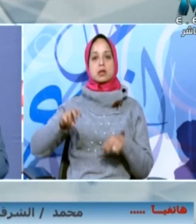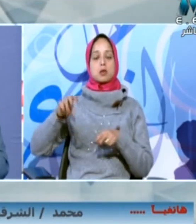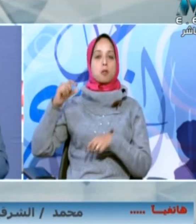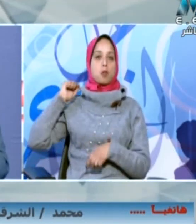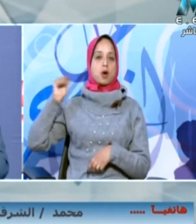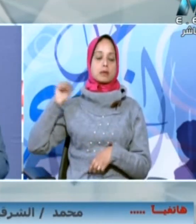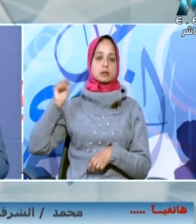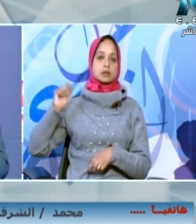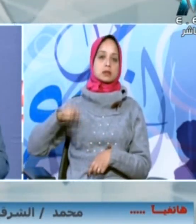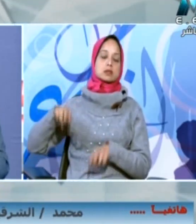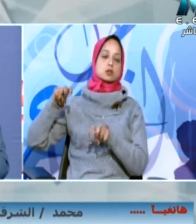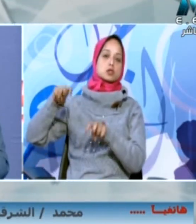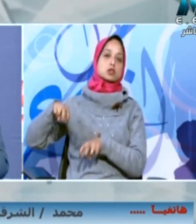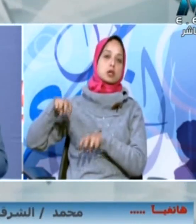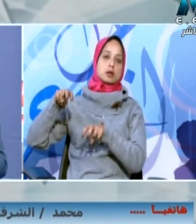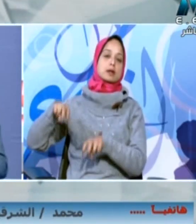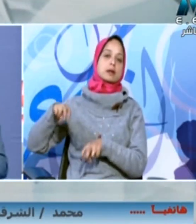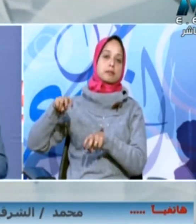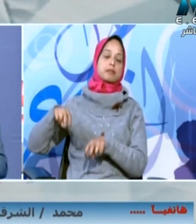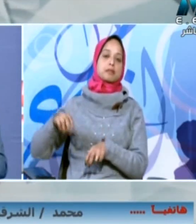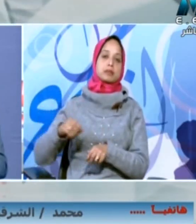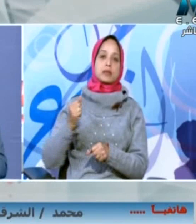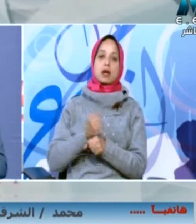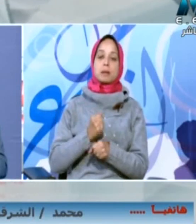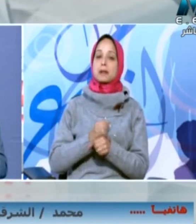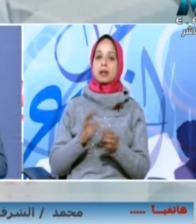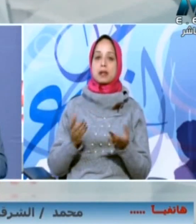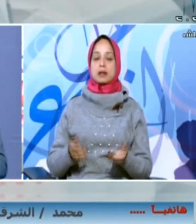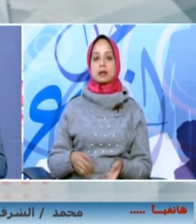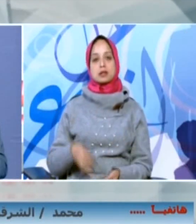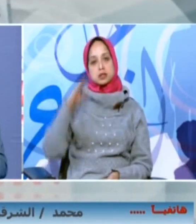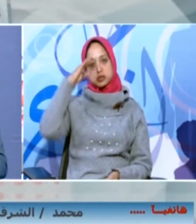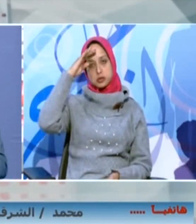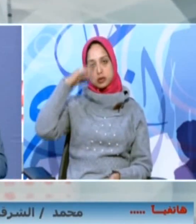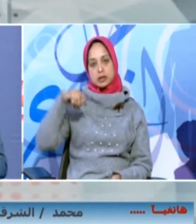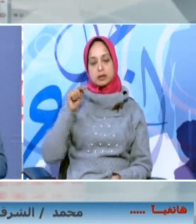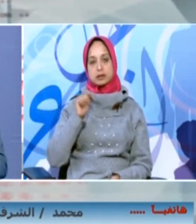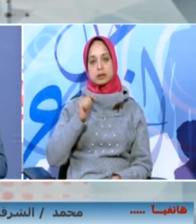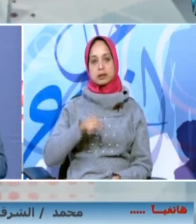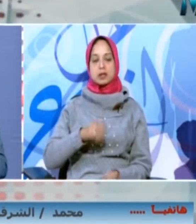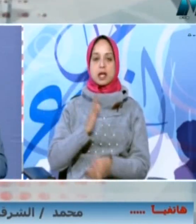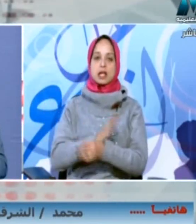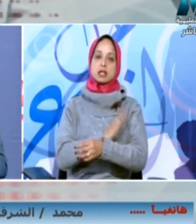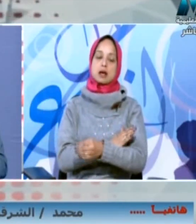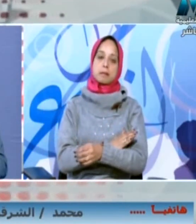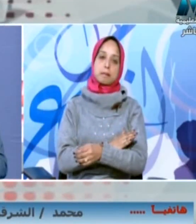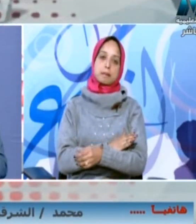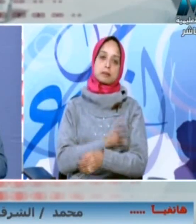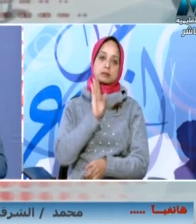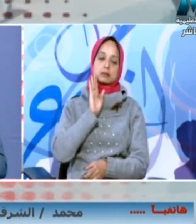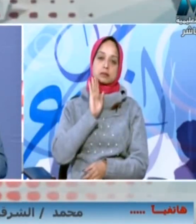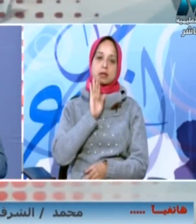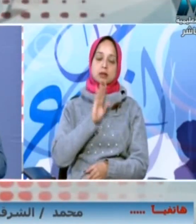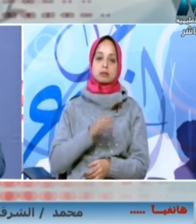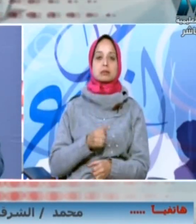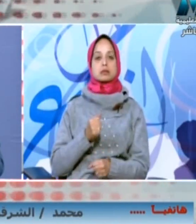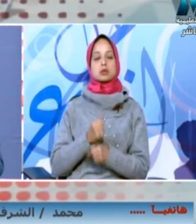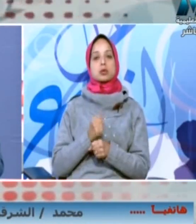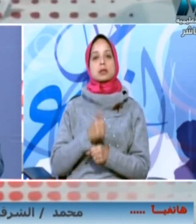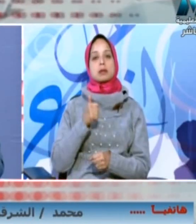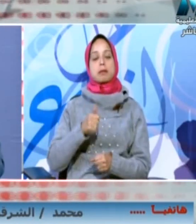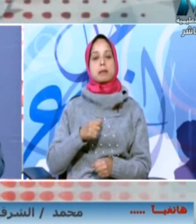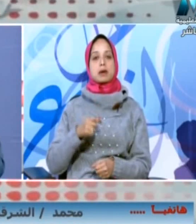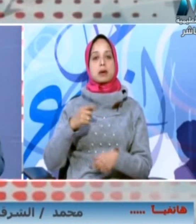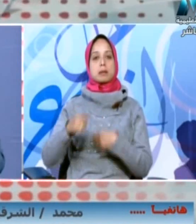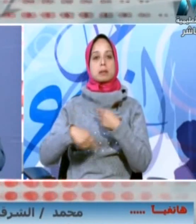اتفضل. أنا أولاً بس بشكر حضرتك على المجهود الكويس ده. تحت أمرك يا أبو حميد. أنا متابعك من أول سنة.